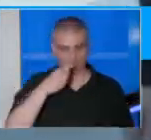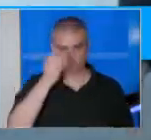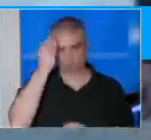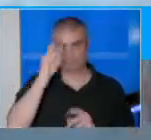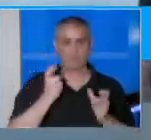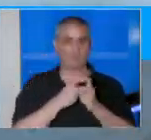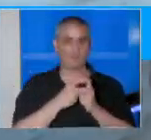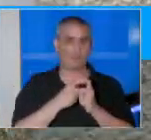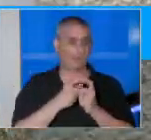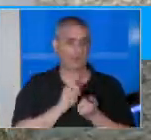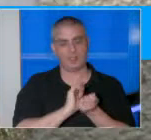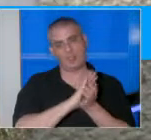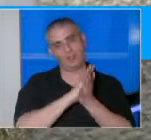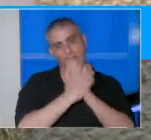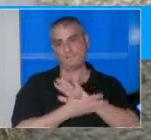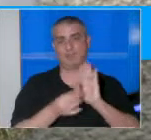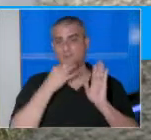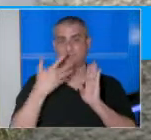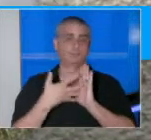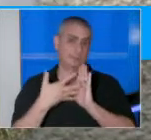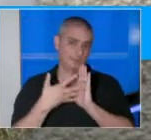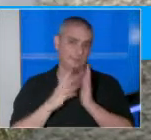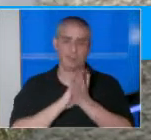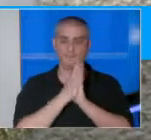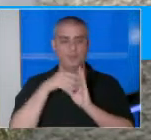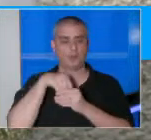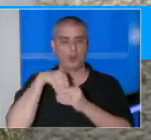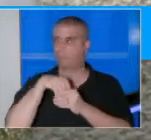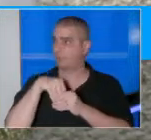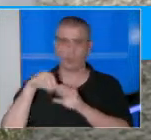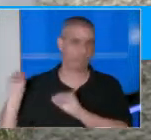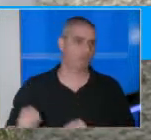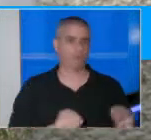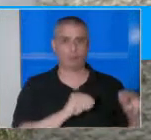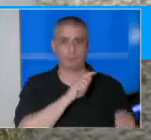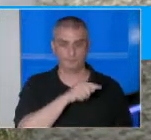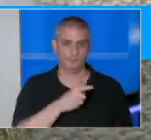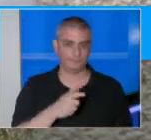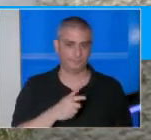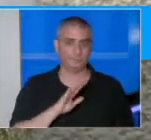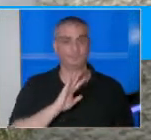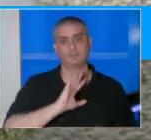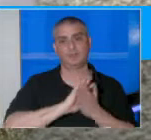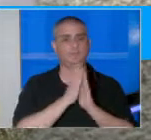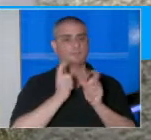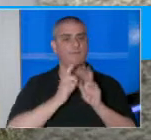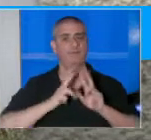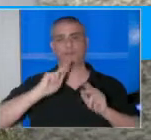הודיע למפלגה ולמעשה הפך את הסקרים, הפך את הקולות של המצביעים, זה ככה לפי הסקרים, והפך להיות המפלגה השנייה